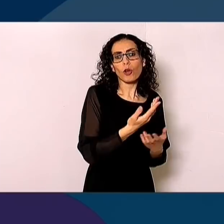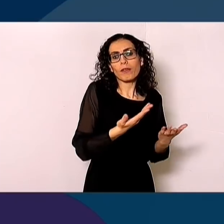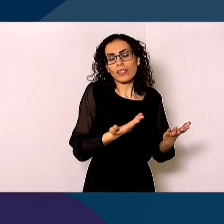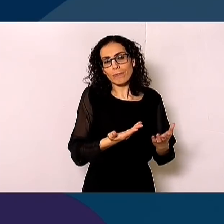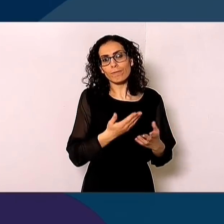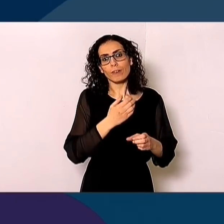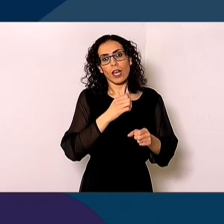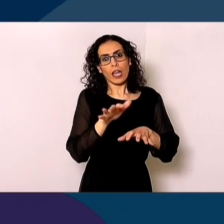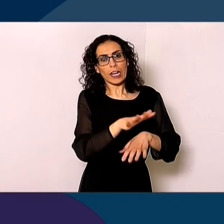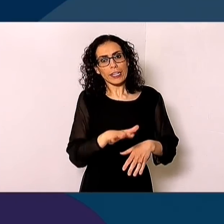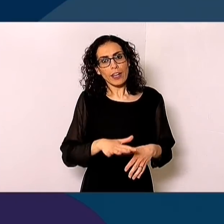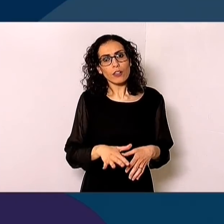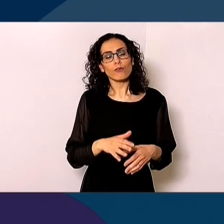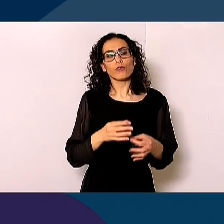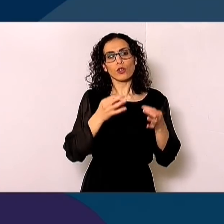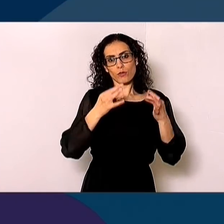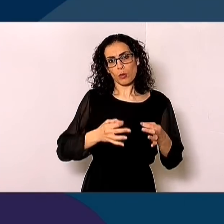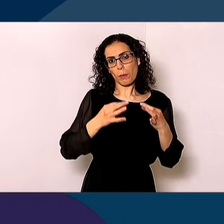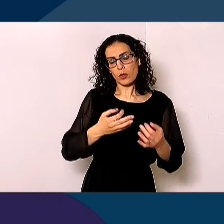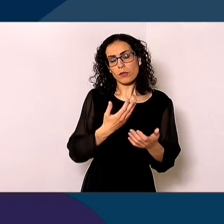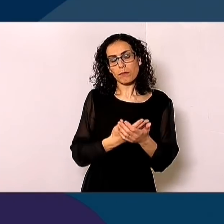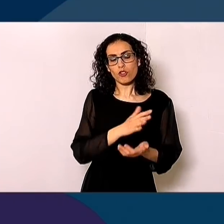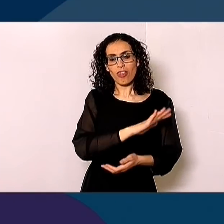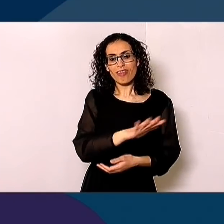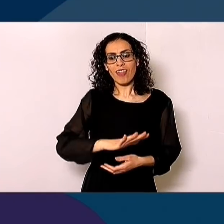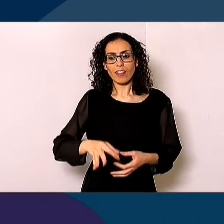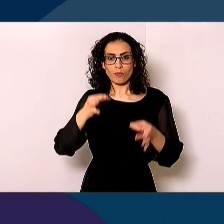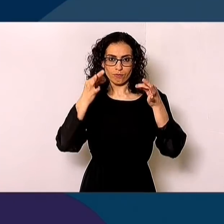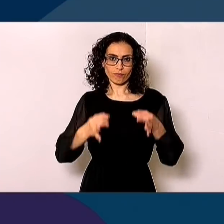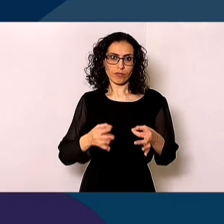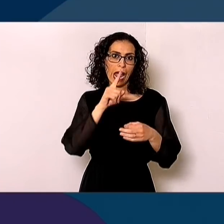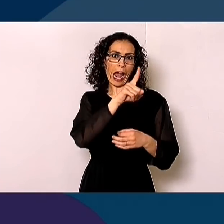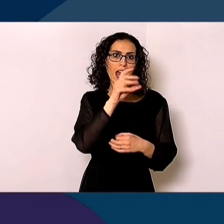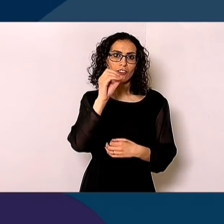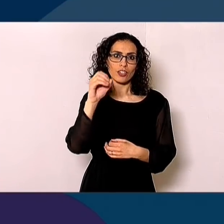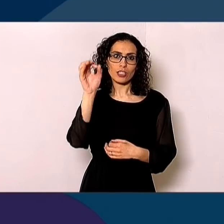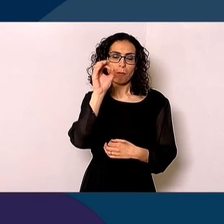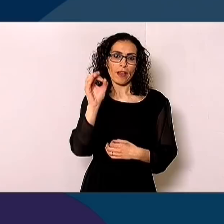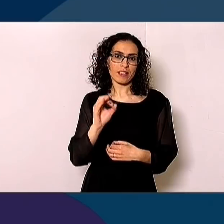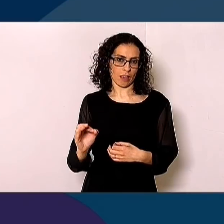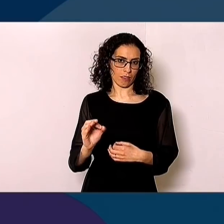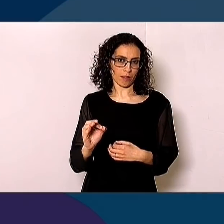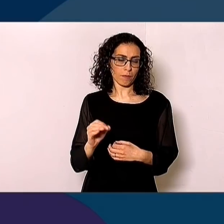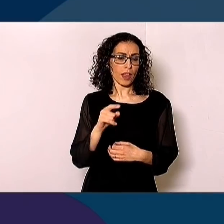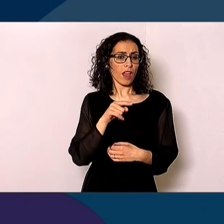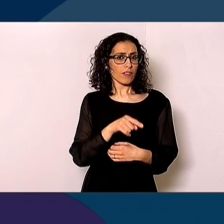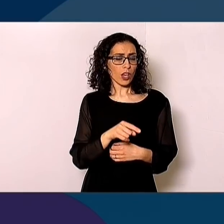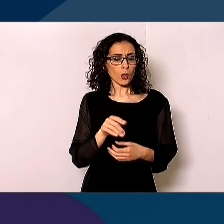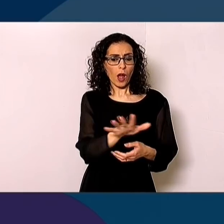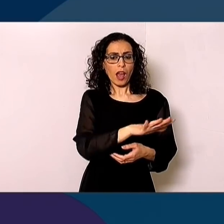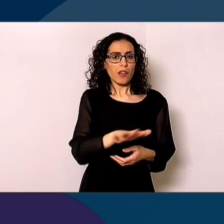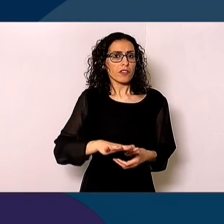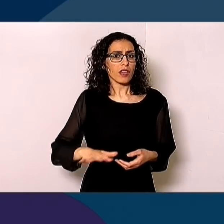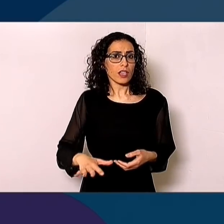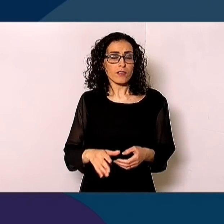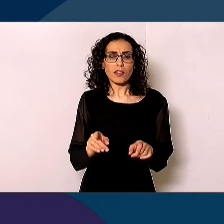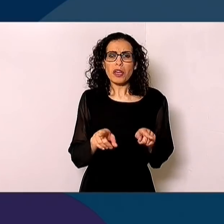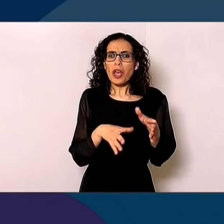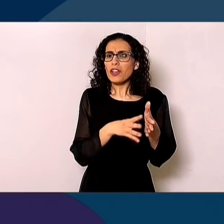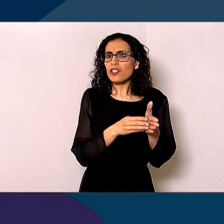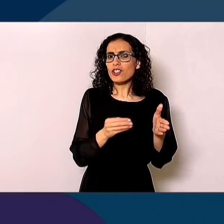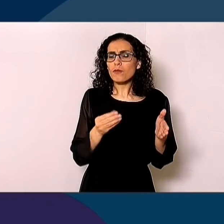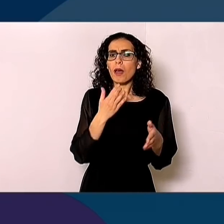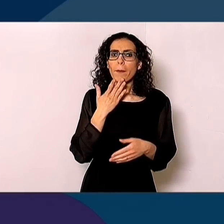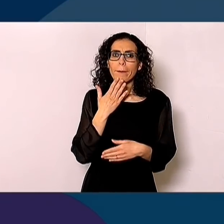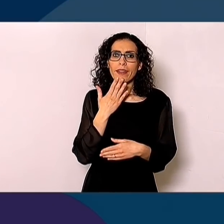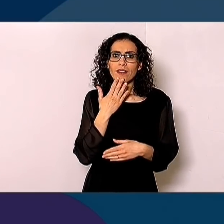huma bbażati fuq evidenza ta' x'għandu jsir bħala tindif. Bażikament huwa tindif li inti tagħmel simili ħafna